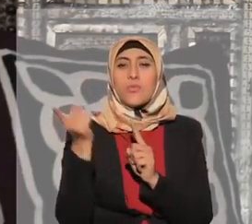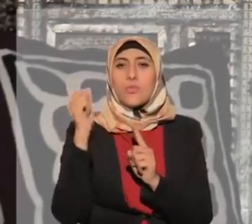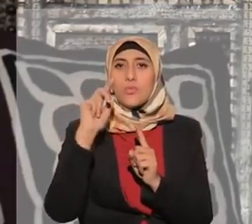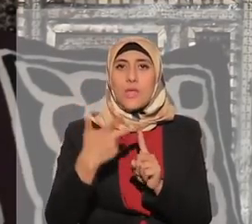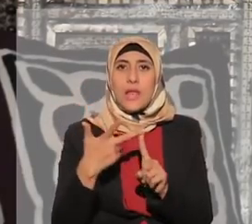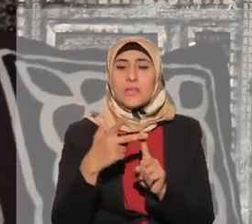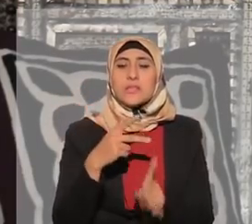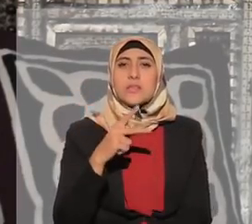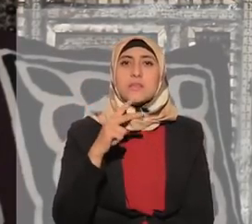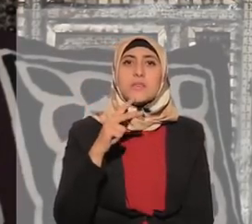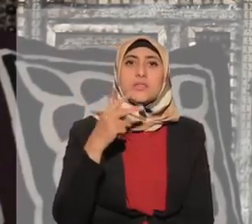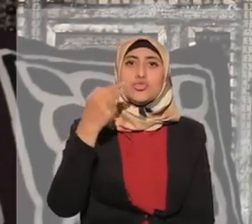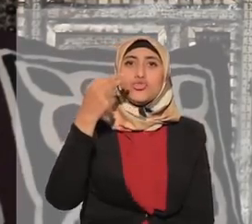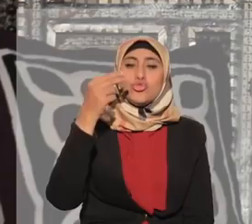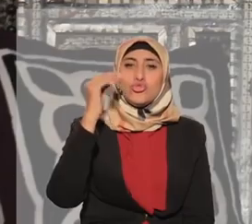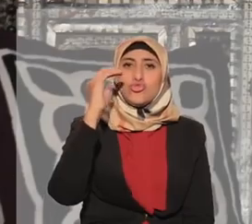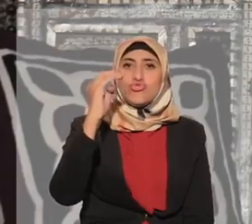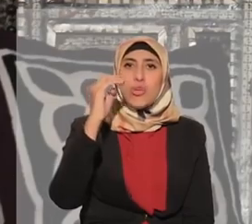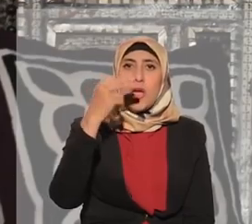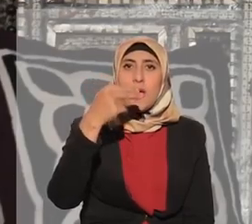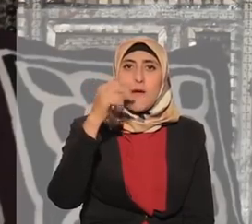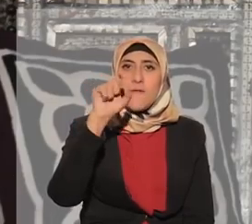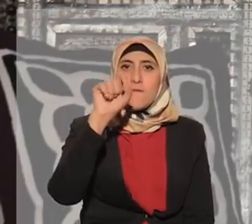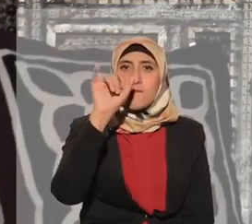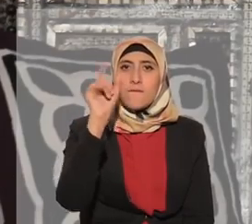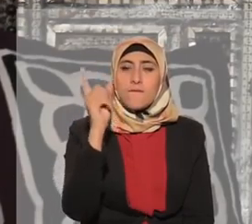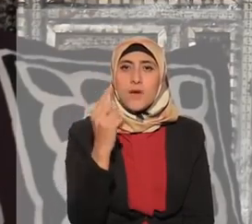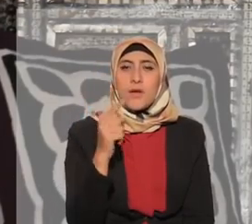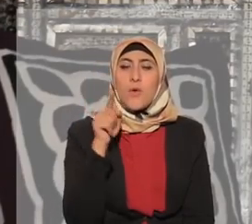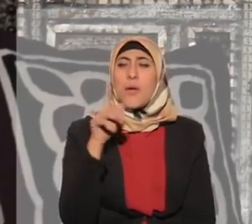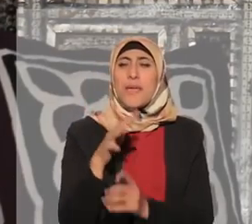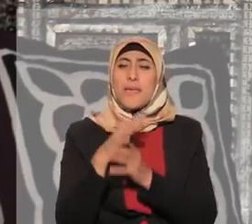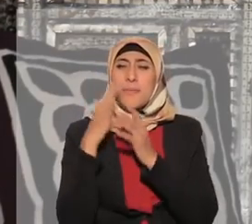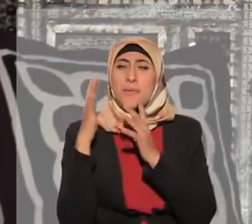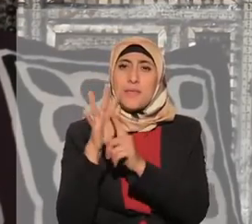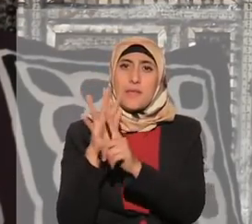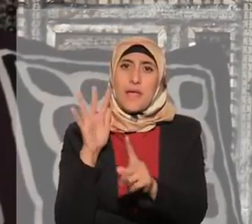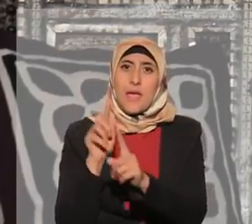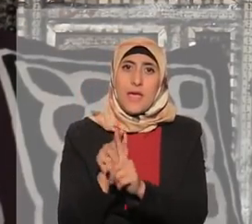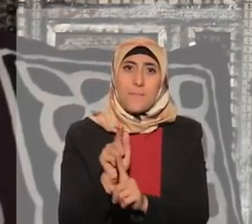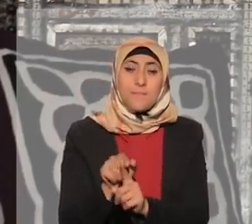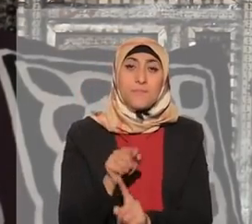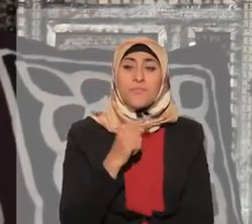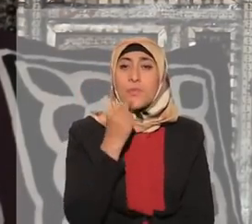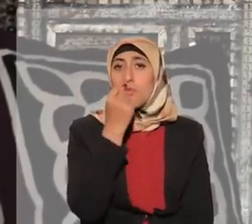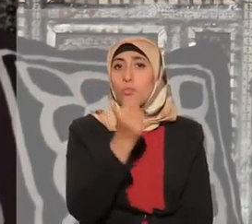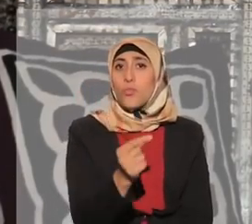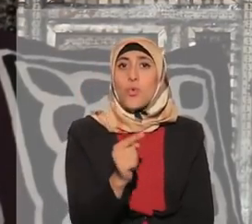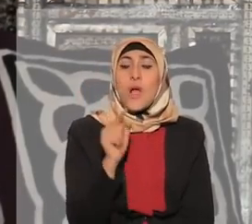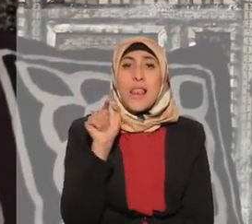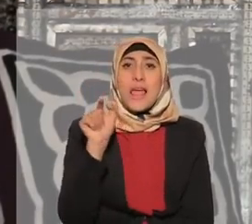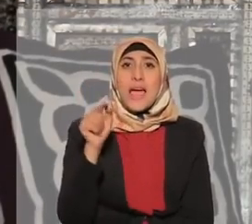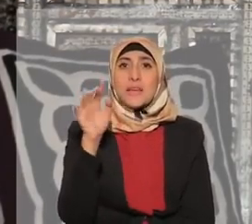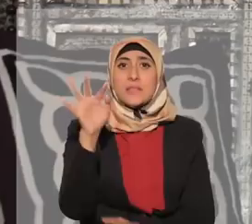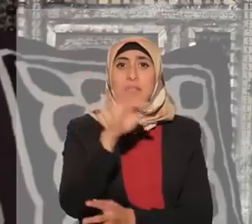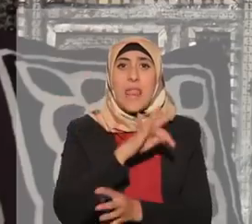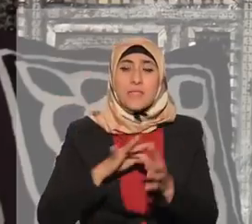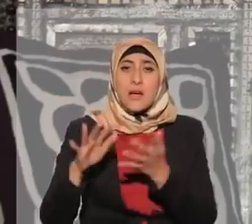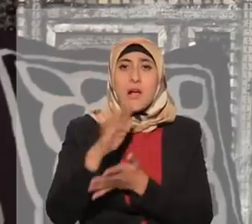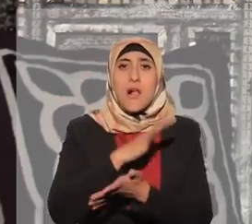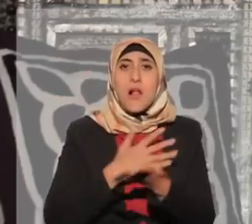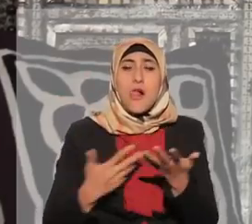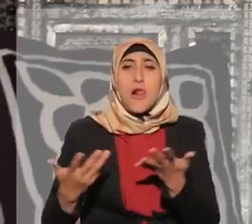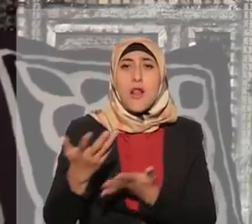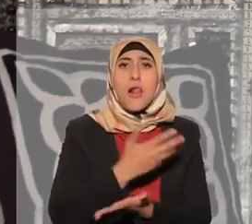وثالث سيدنا جعفر بن سليمان، كان من كبار الأئمة كذلك. التقوا الثلاثة وأخذوا يتذاكرون في